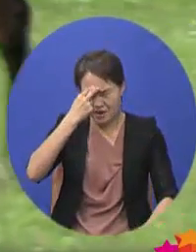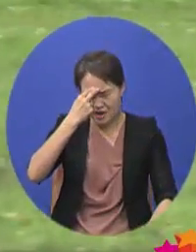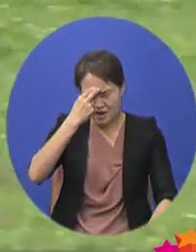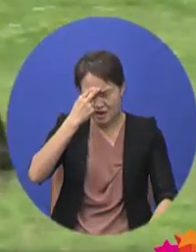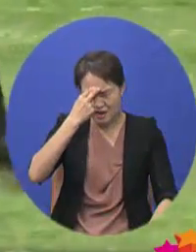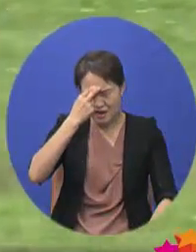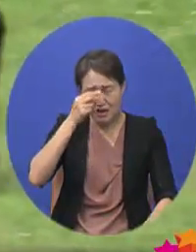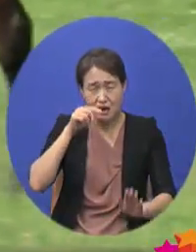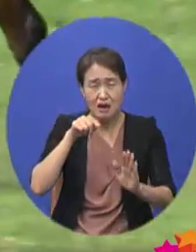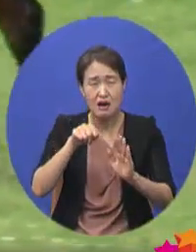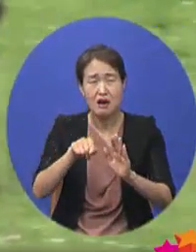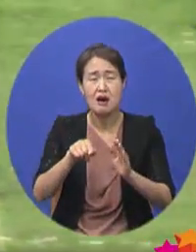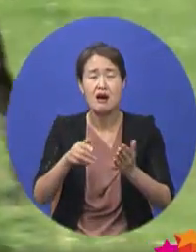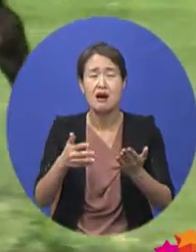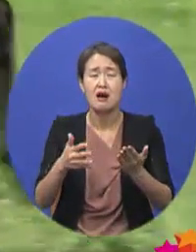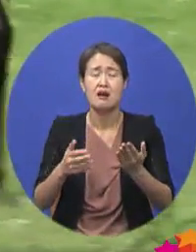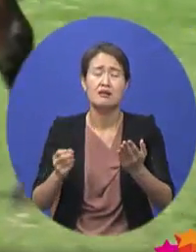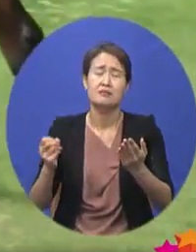가로막혀